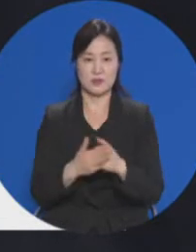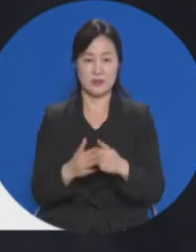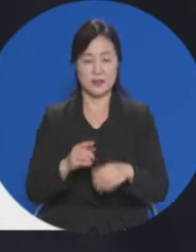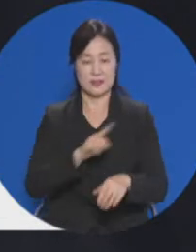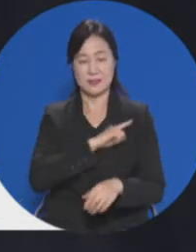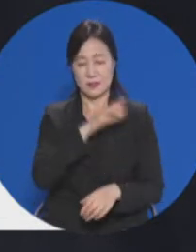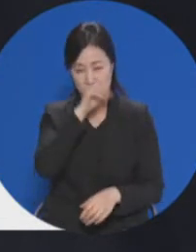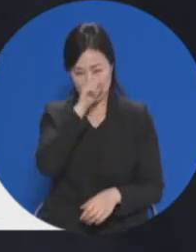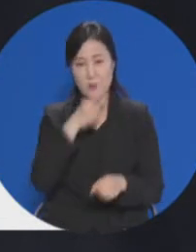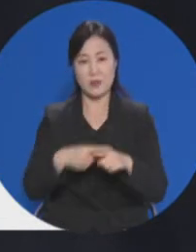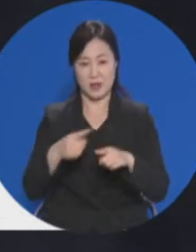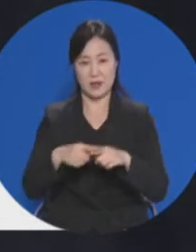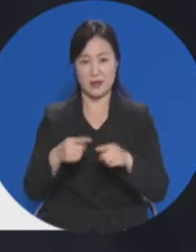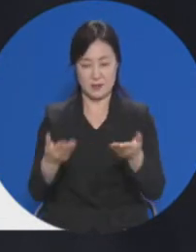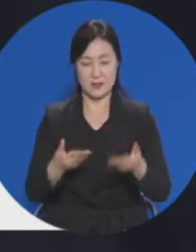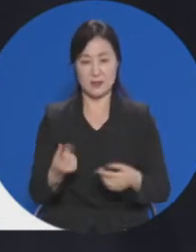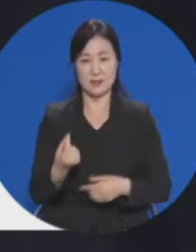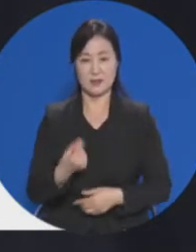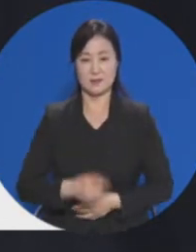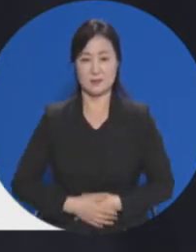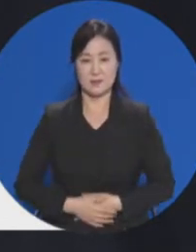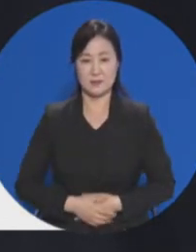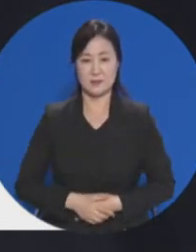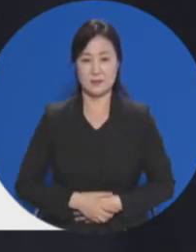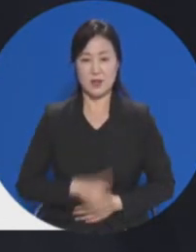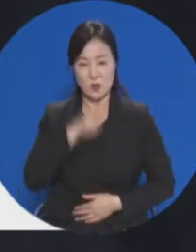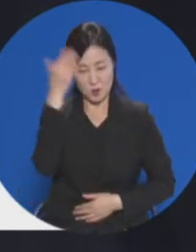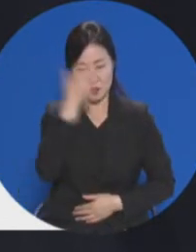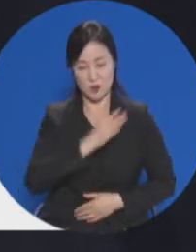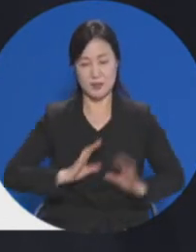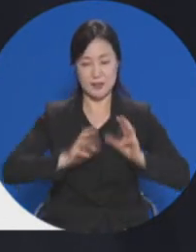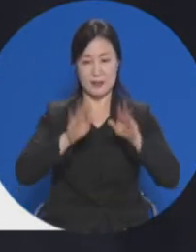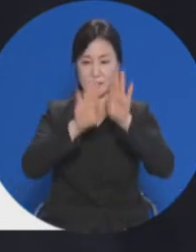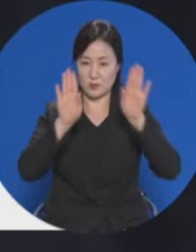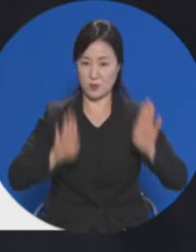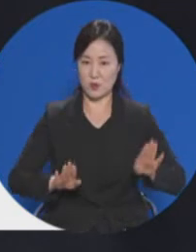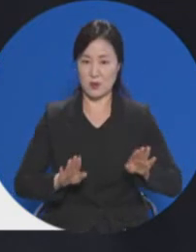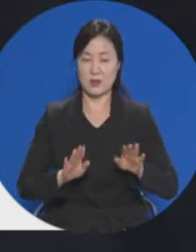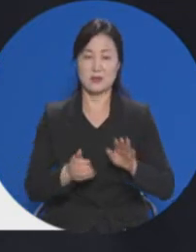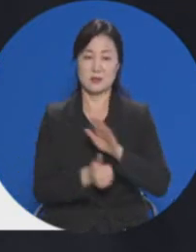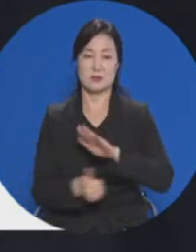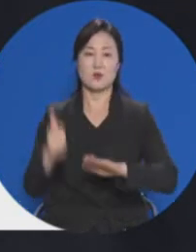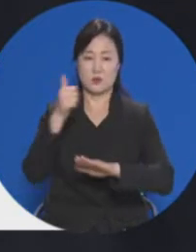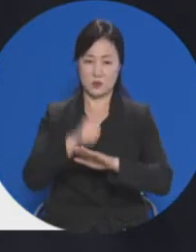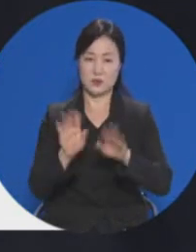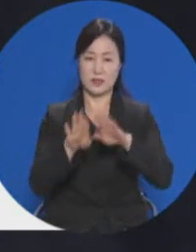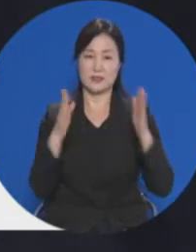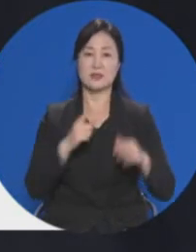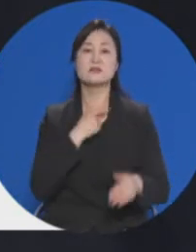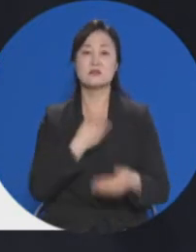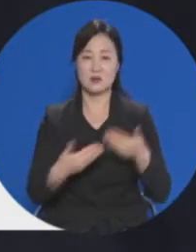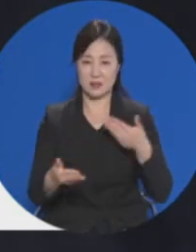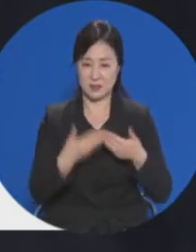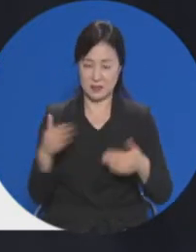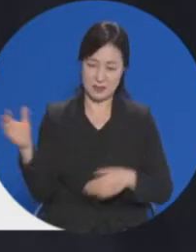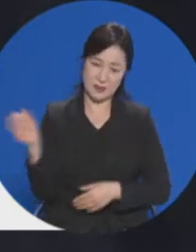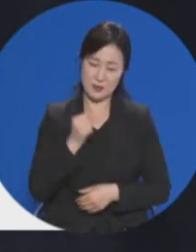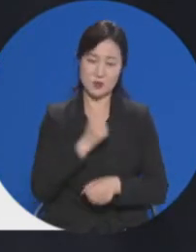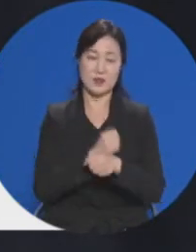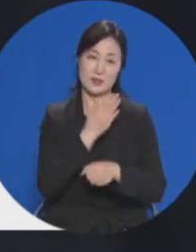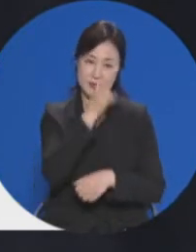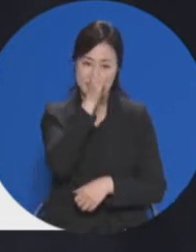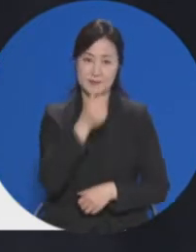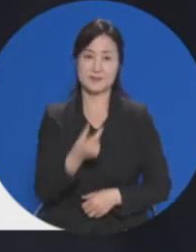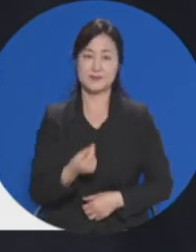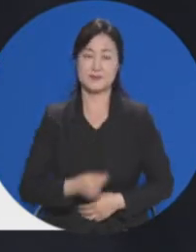가장 어필할 수 있는 점이라고 생각하고요. 가장 여수가 세계 엑스포 박람회도 성공적으로 개최한 그 저력을 바탕으로